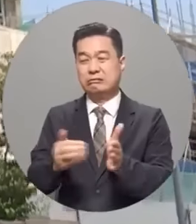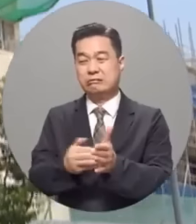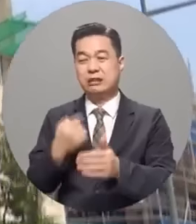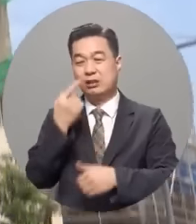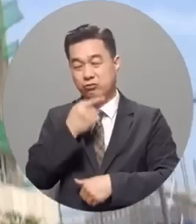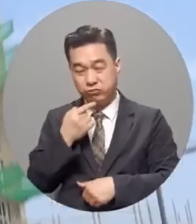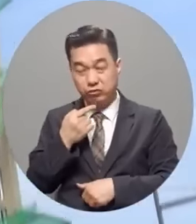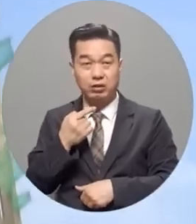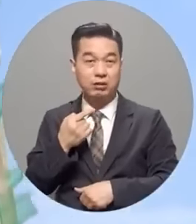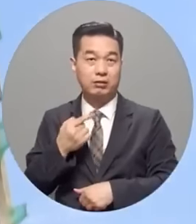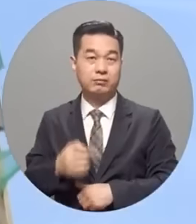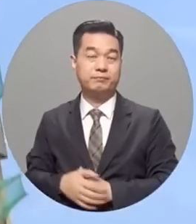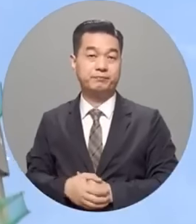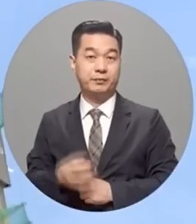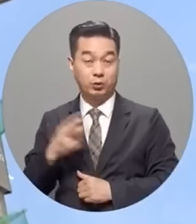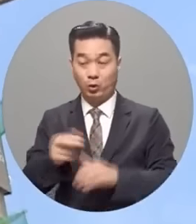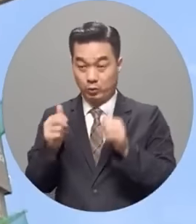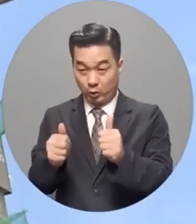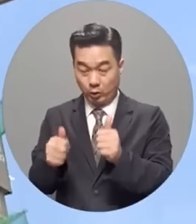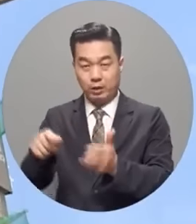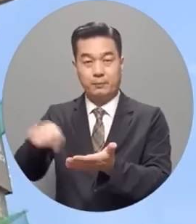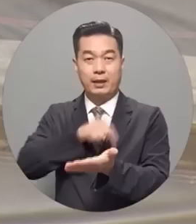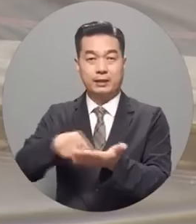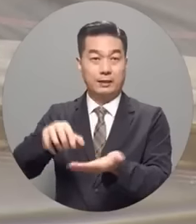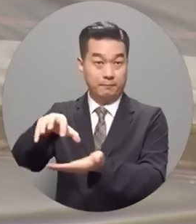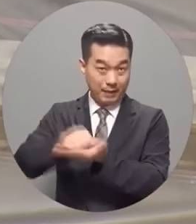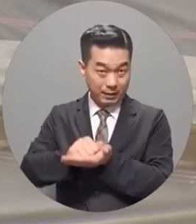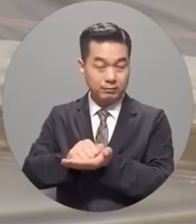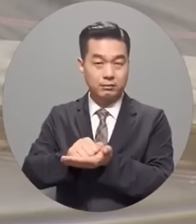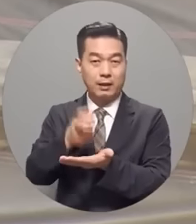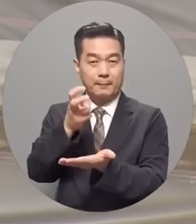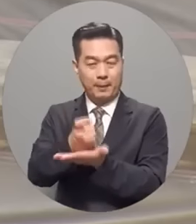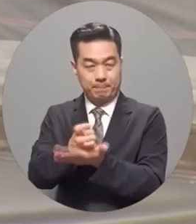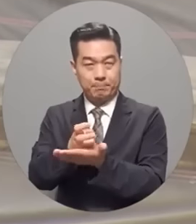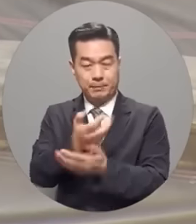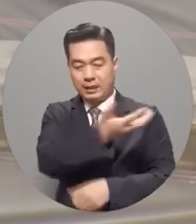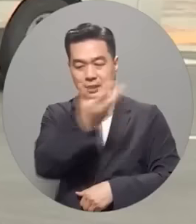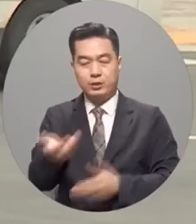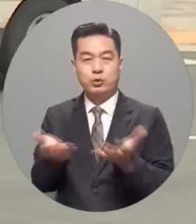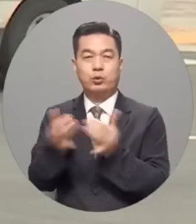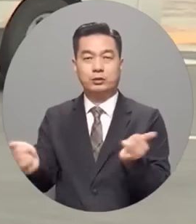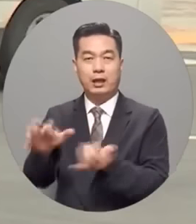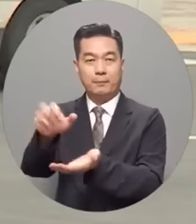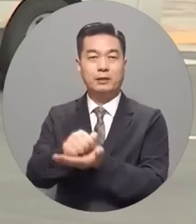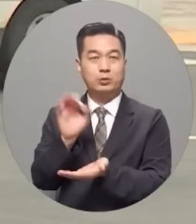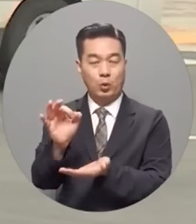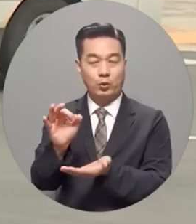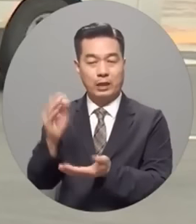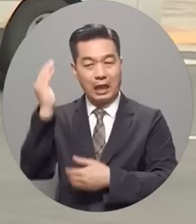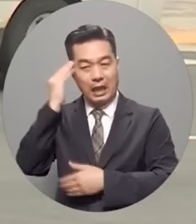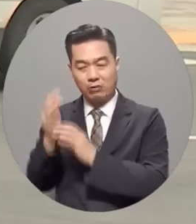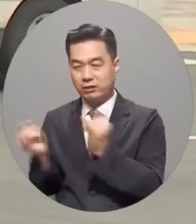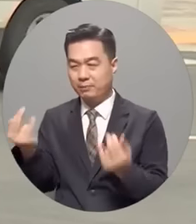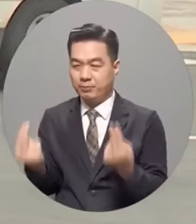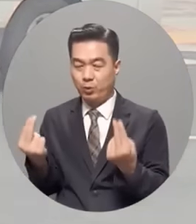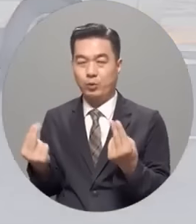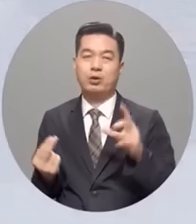합니다 게다가 소송으로 배상을 받더라도 법적으로 위주 노동자들이 받을 수 있는 돈은 외국인 노동자보다